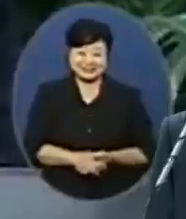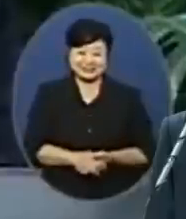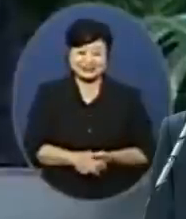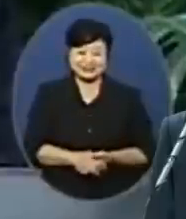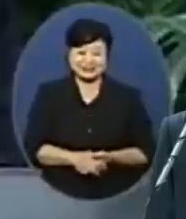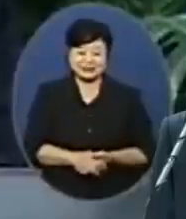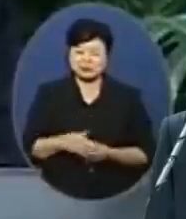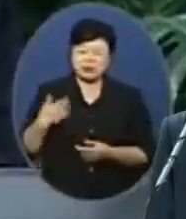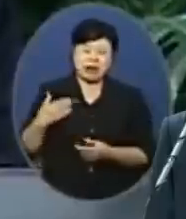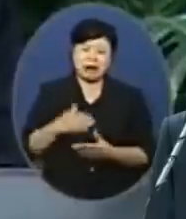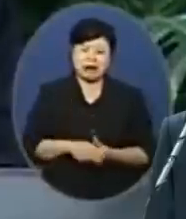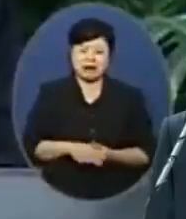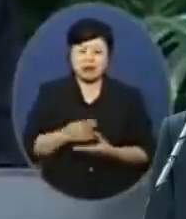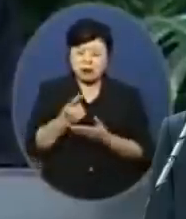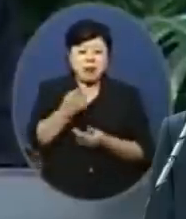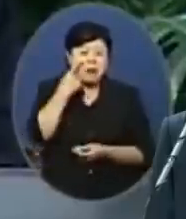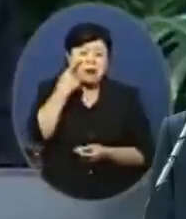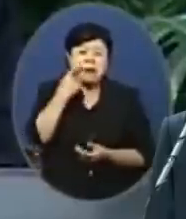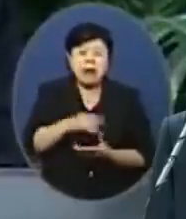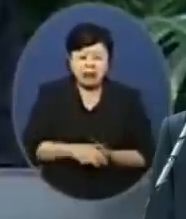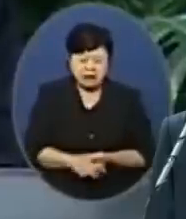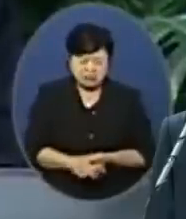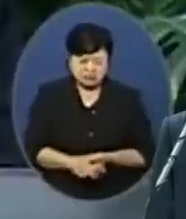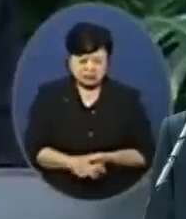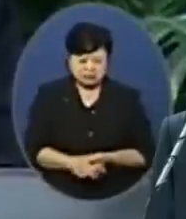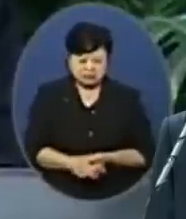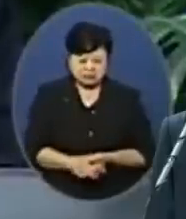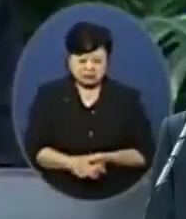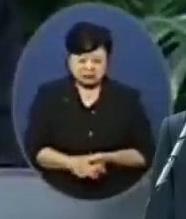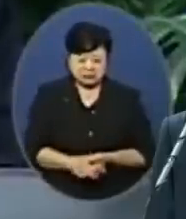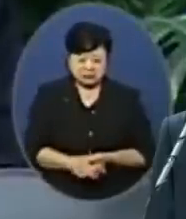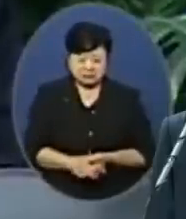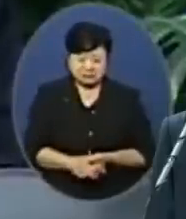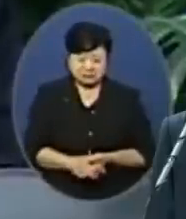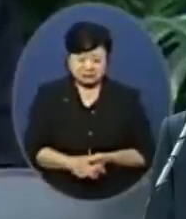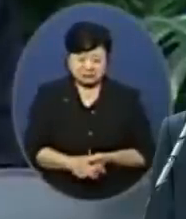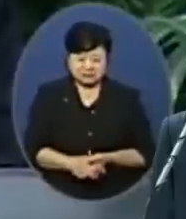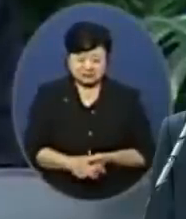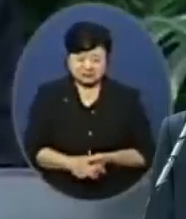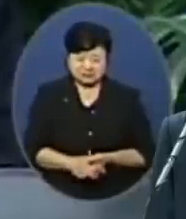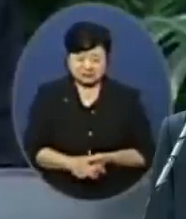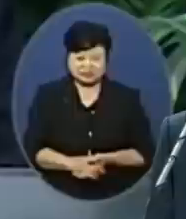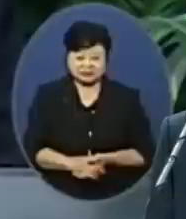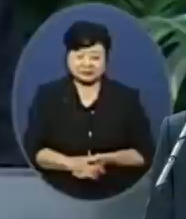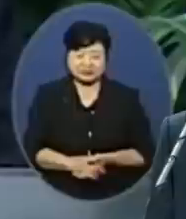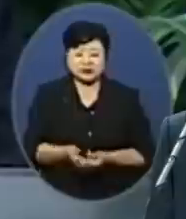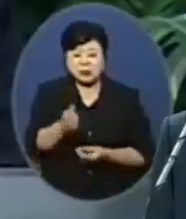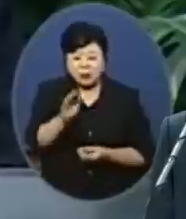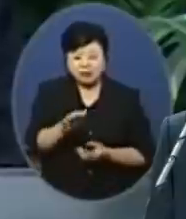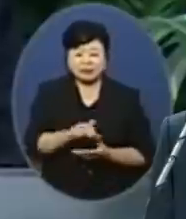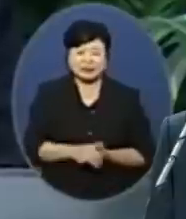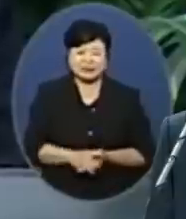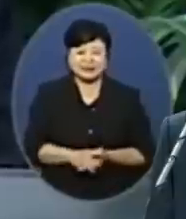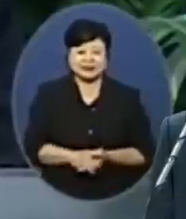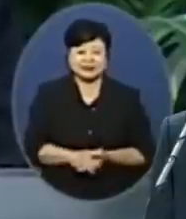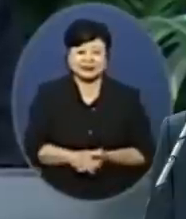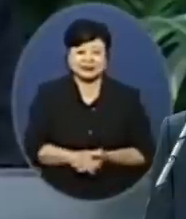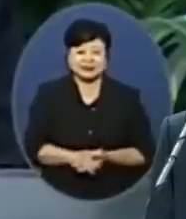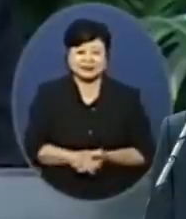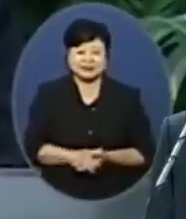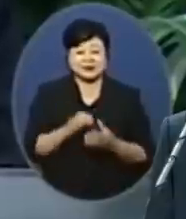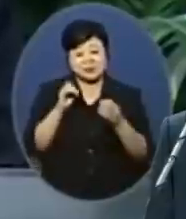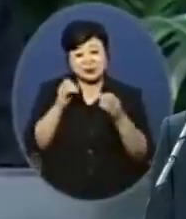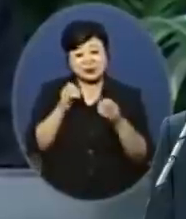와보라면 와서 봐, 잘 지내는지 안 지내는지 퉁명스럽게 대답하고 그러면 뭐라고